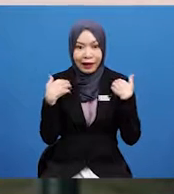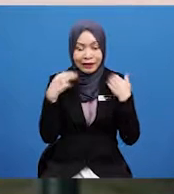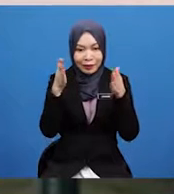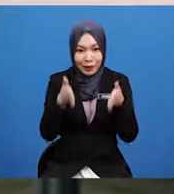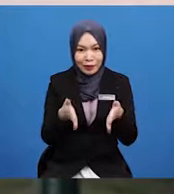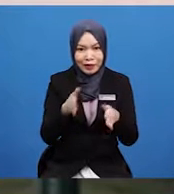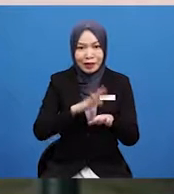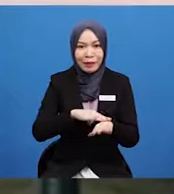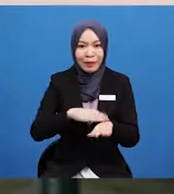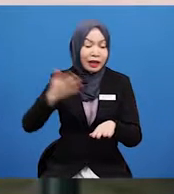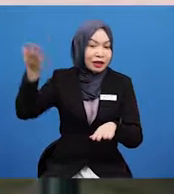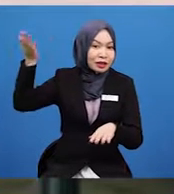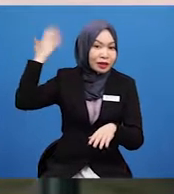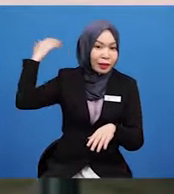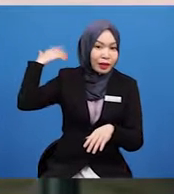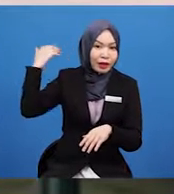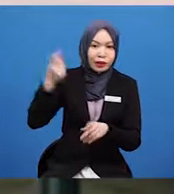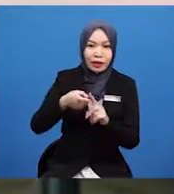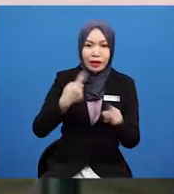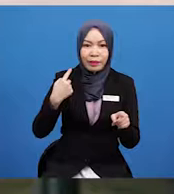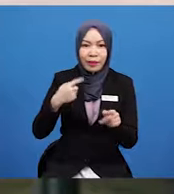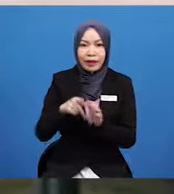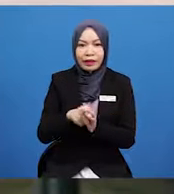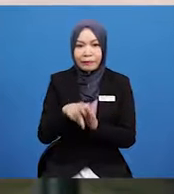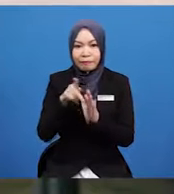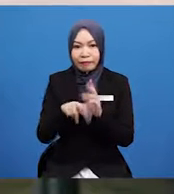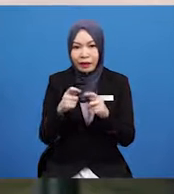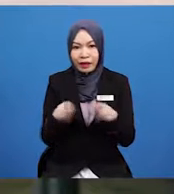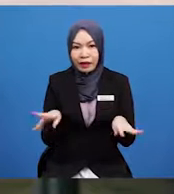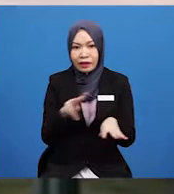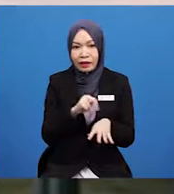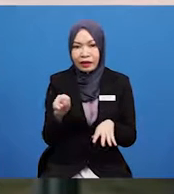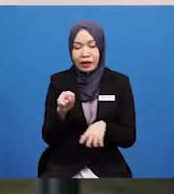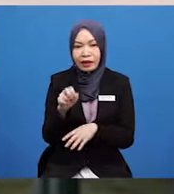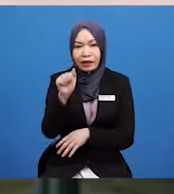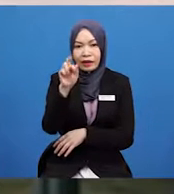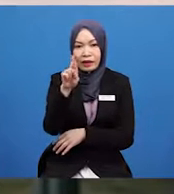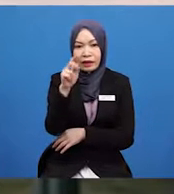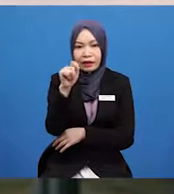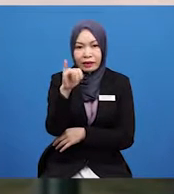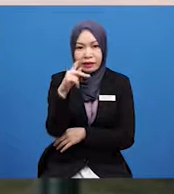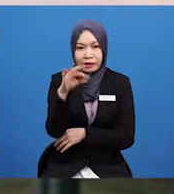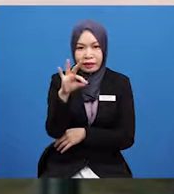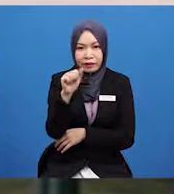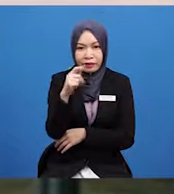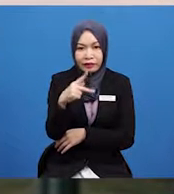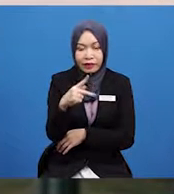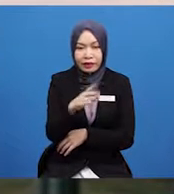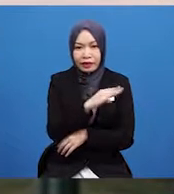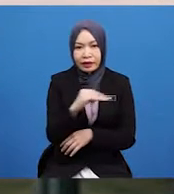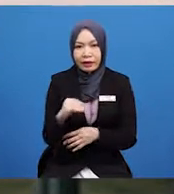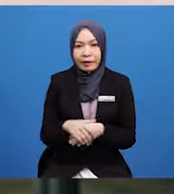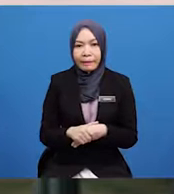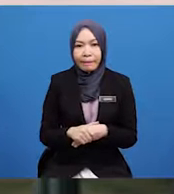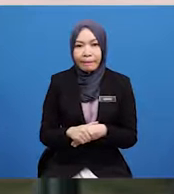melalui peningkatan peningkatan aktiva dan ecofact pantai murid-murid Anda masih ingat